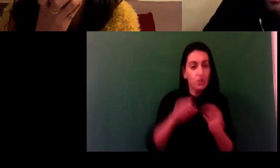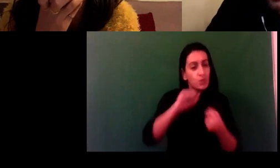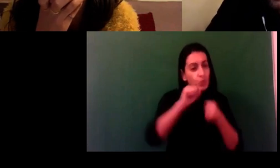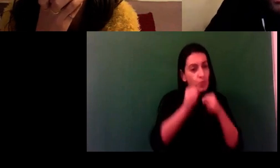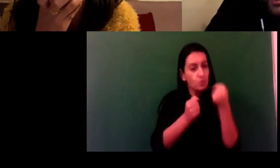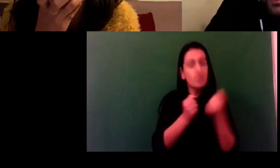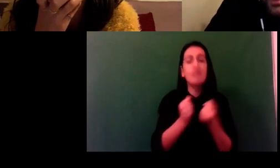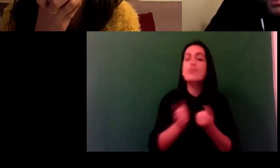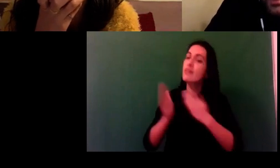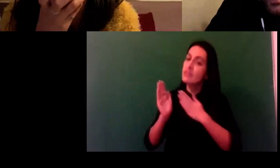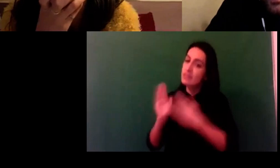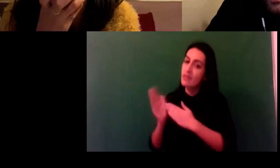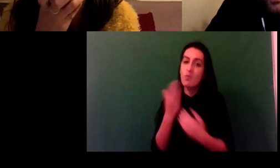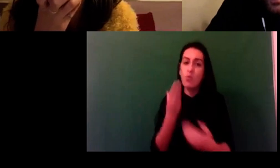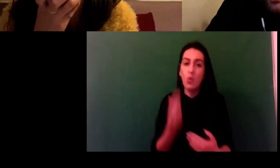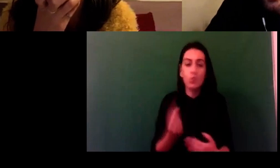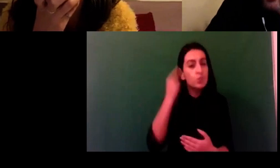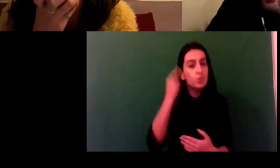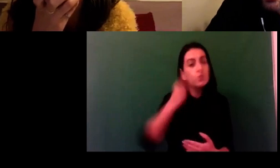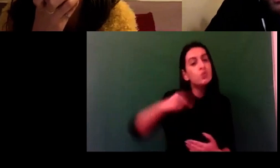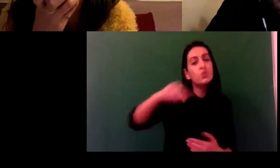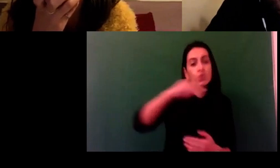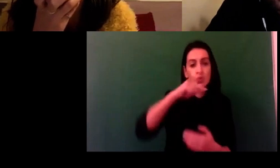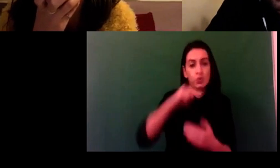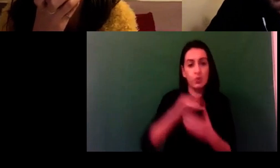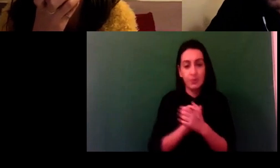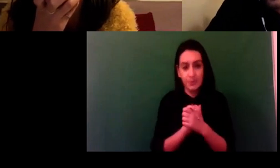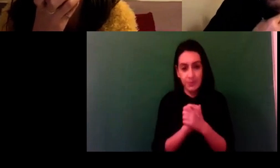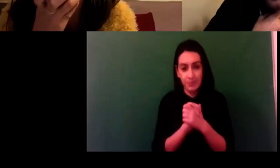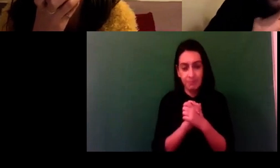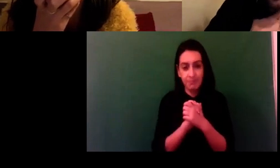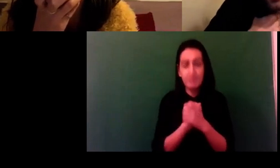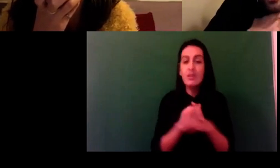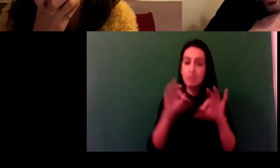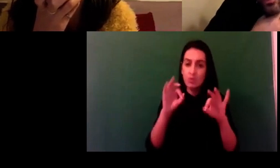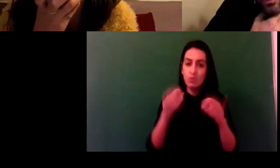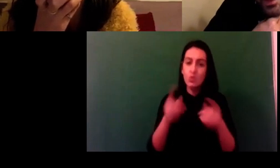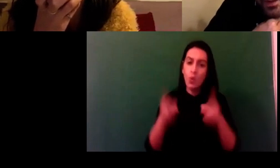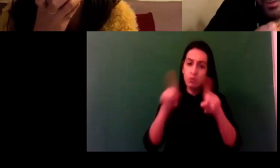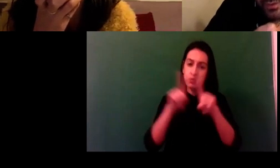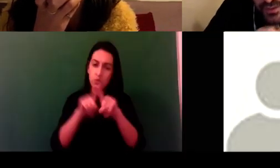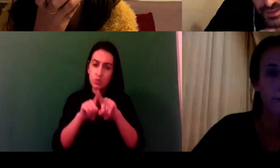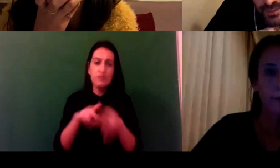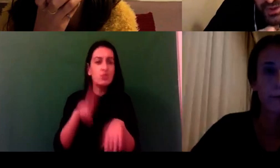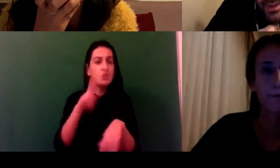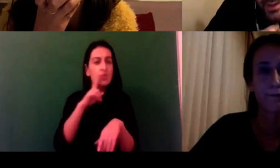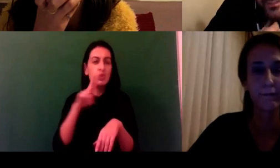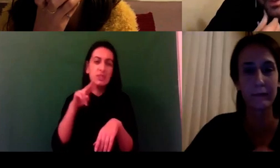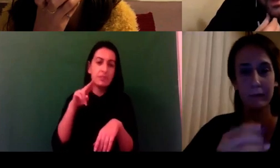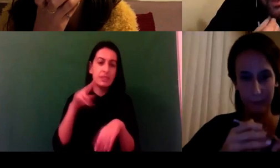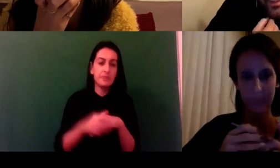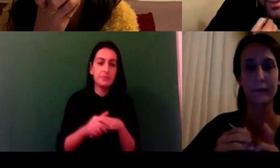düşünüyoruz. Dolayısıyla artık böyle şeyin de sonuna yaklaşıyoruz. İdil Akyol tekrar bir söz istemiş.